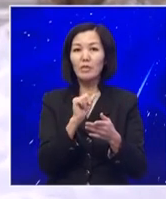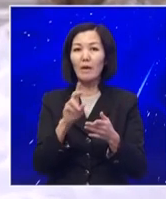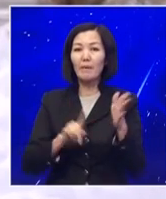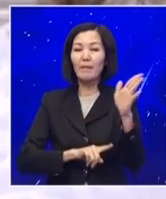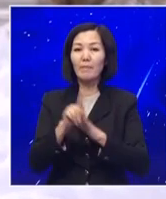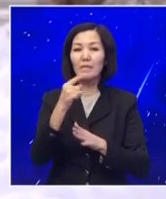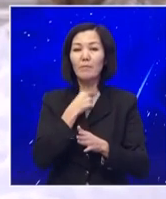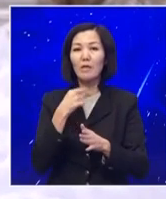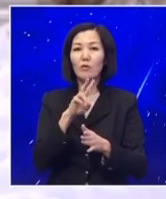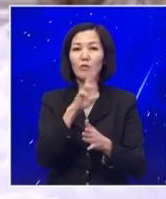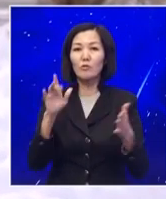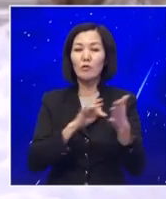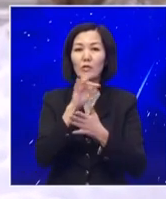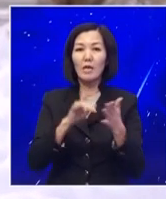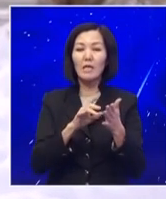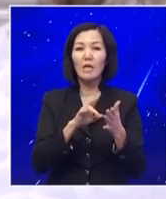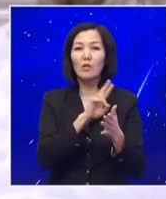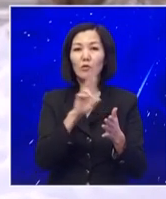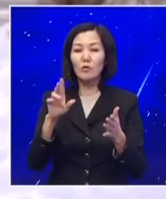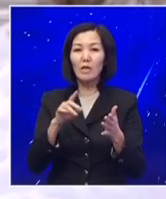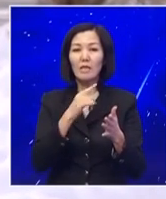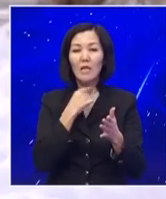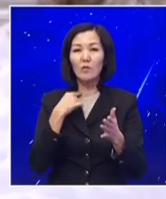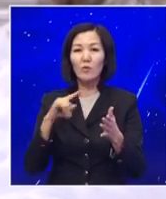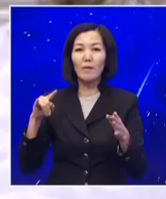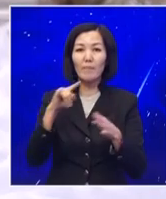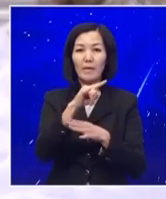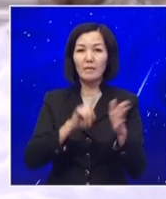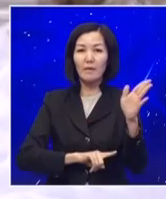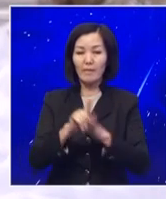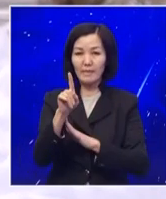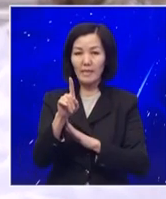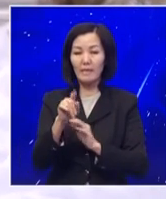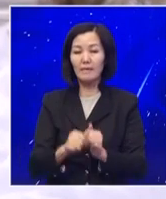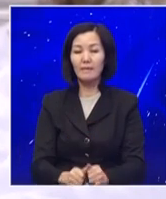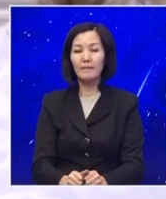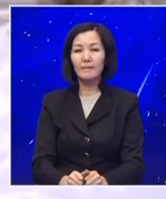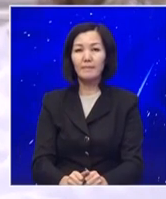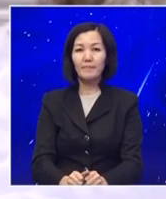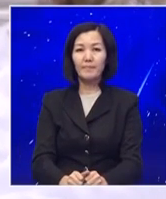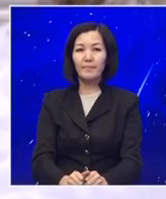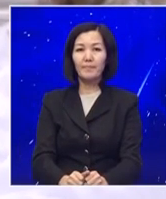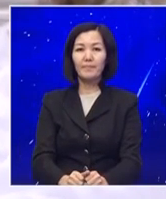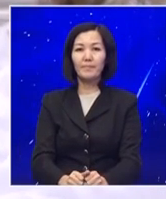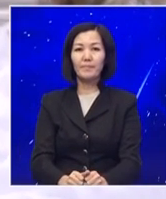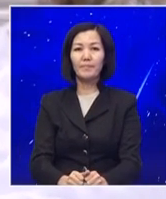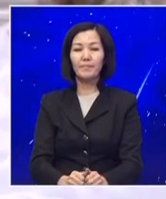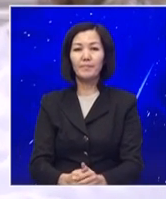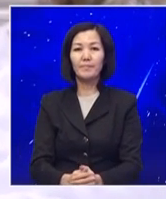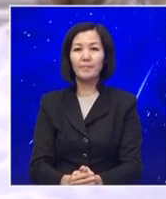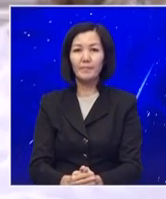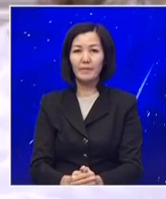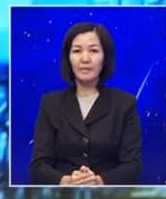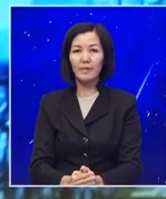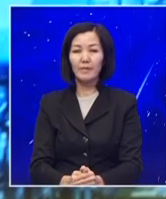бастап Талдықорған Нұр-Сұлтан, Нұр-Сұлтан Талдықорған бағытында ұшақтар ұша бастайды. Меруерт Қыдырбайқызы, Абзал Нүсіп, Жетсу телеарнасы.